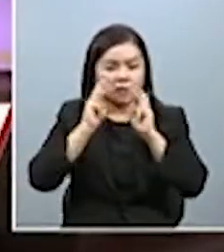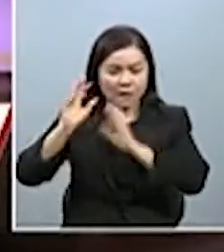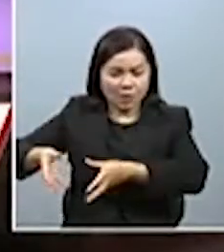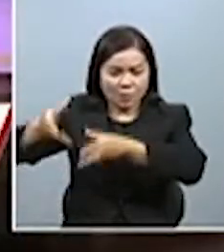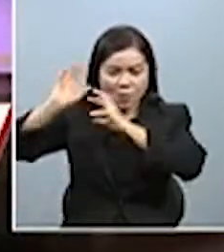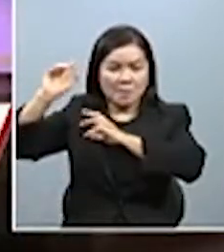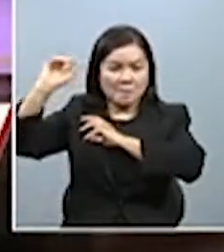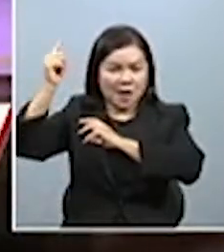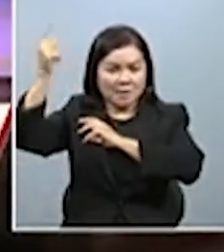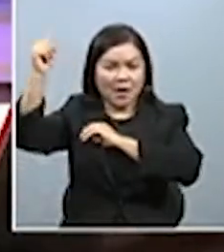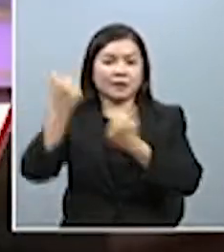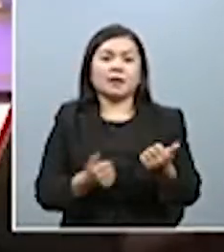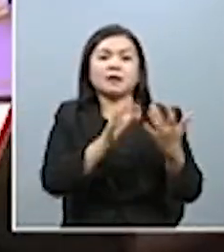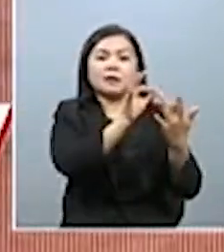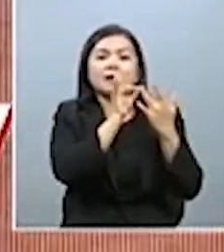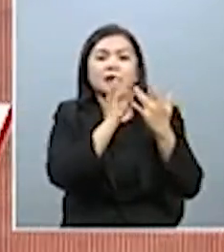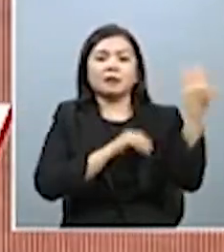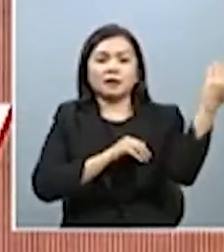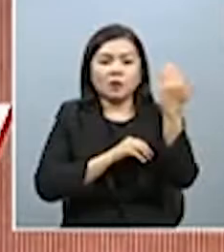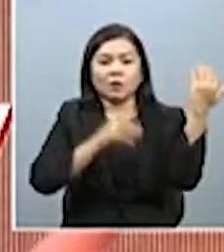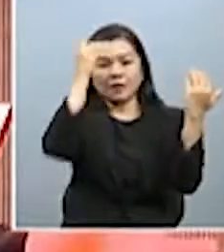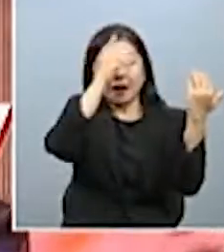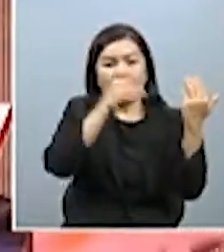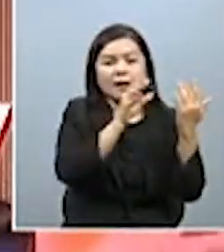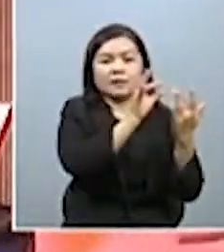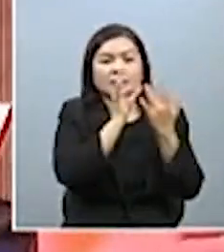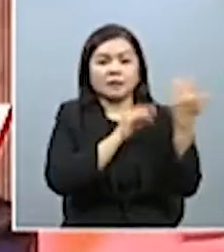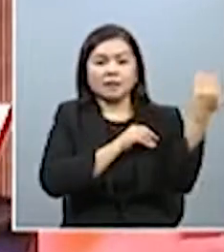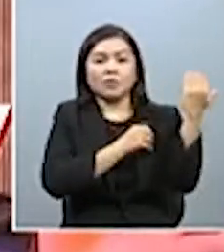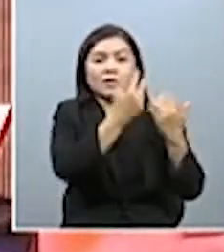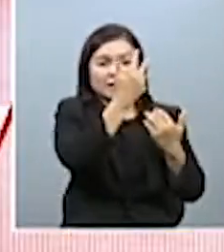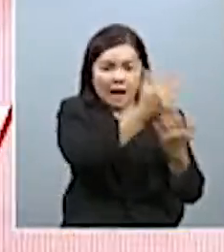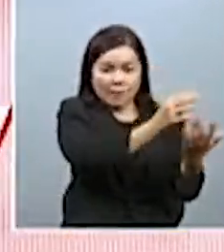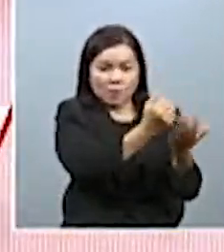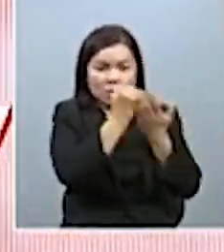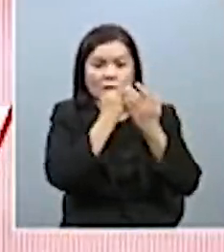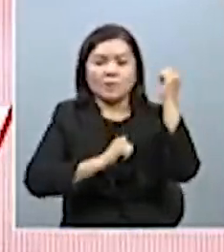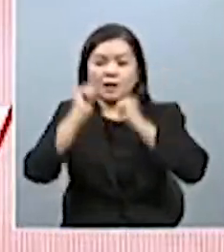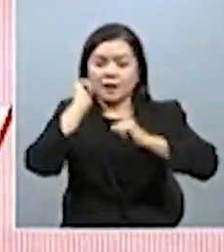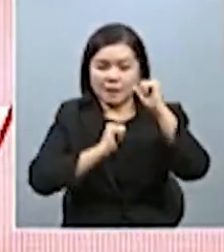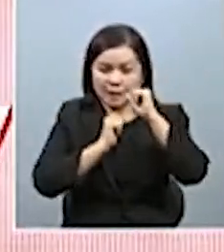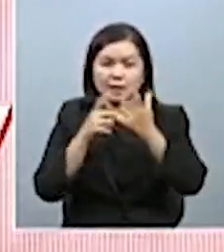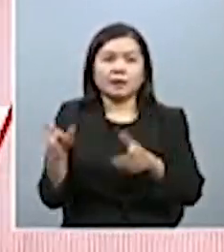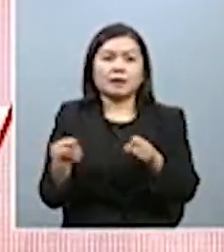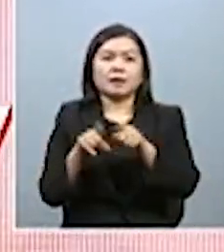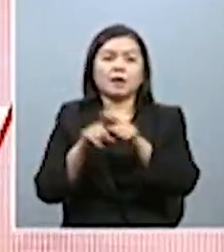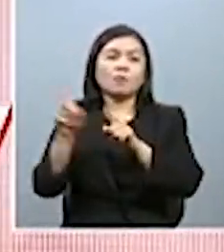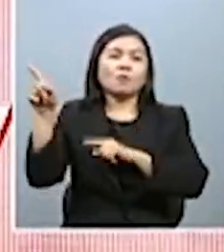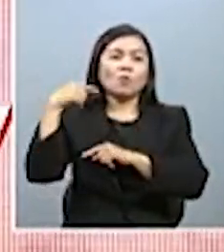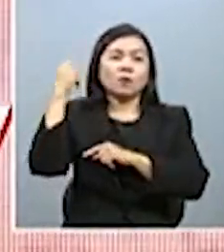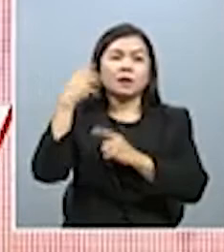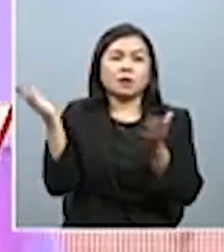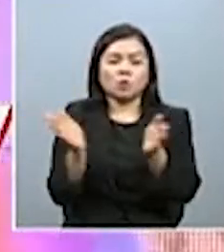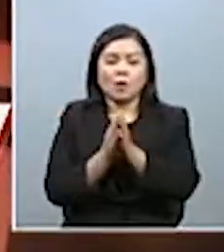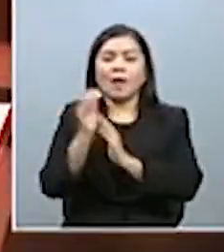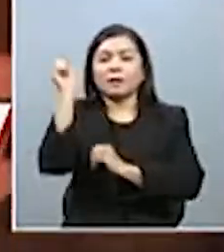คจักรพันธ์นักแสดงช่อง3มาเล่นละครเวทีครั้งแรกโดยมารับบทเป็นพระเอกประกบคู่กับนุ่นดารันพร้อมด้วยนักแสด